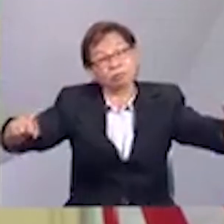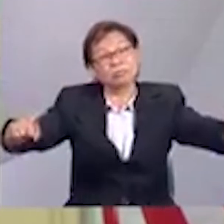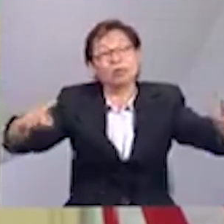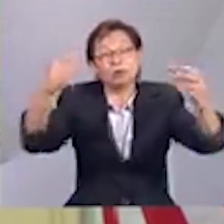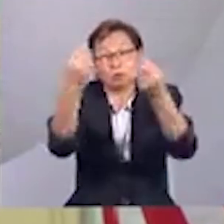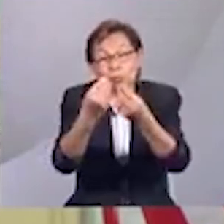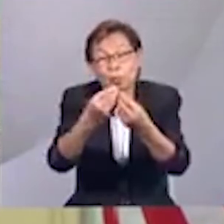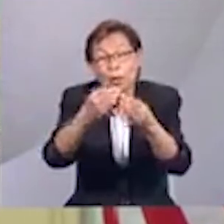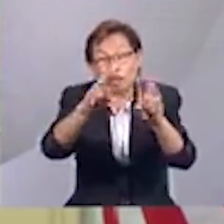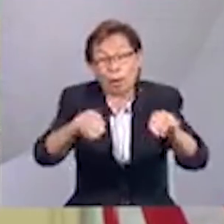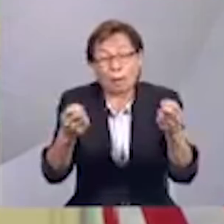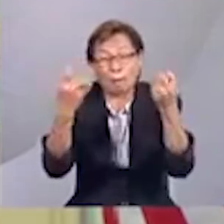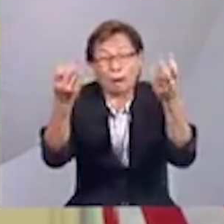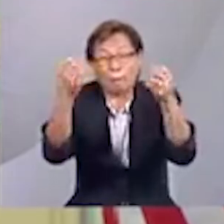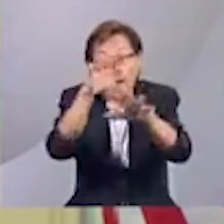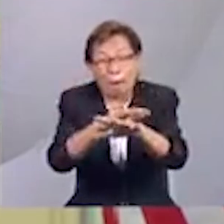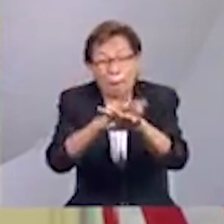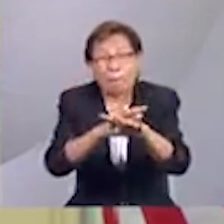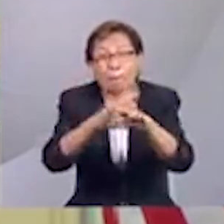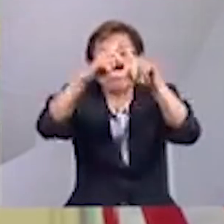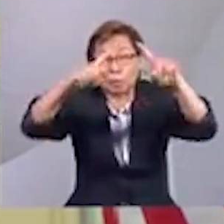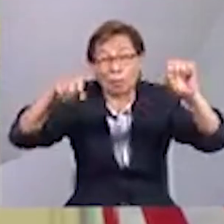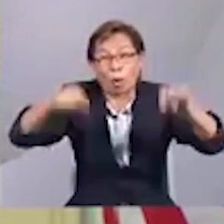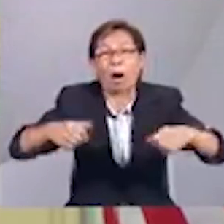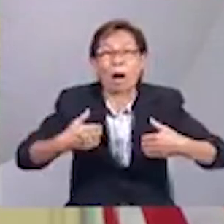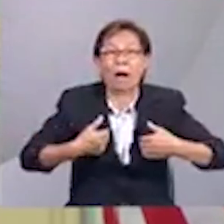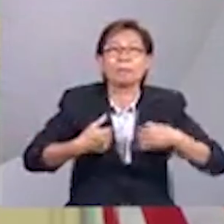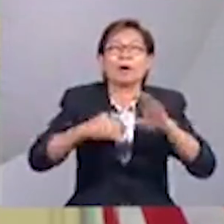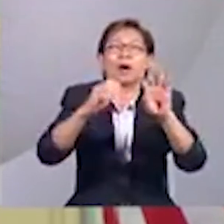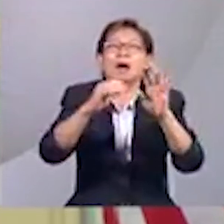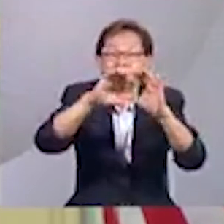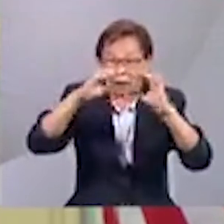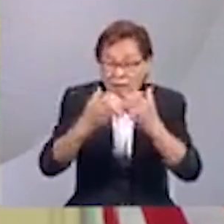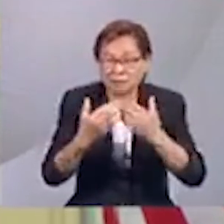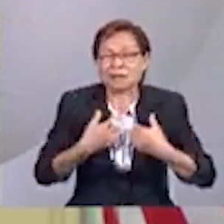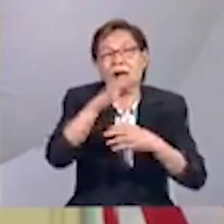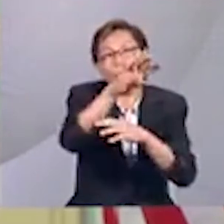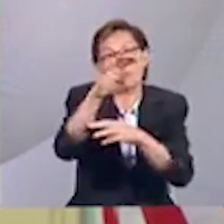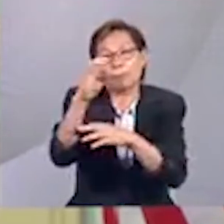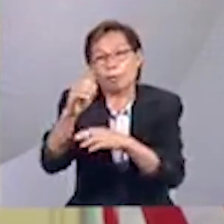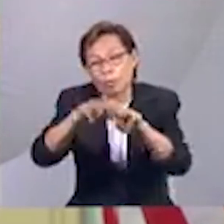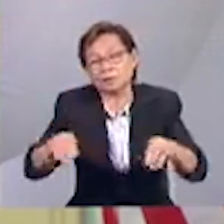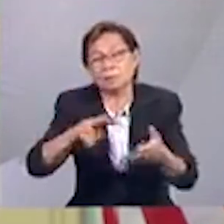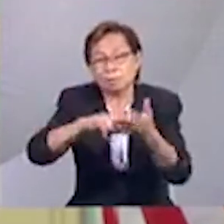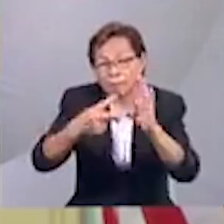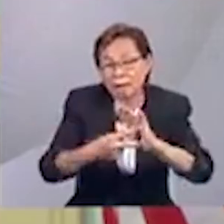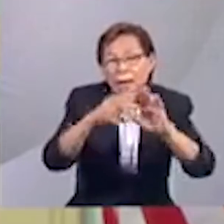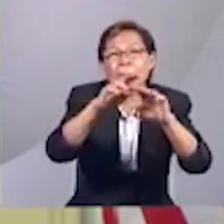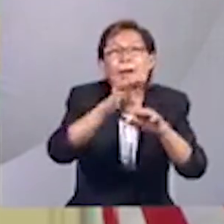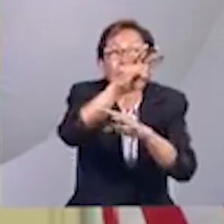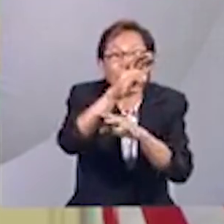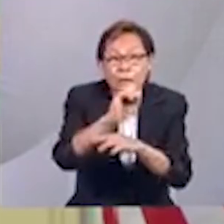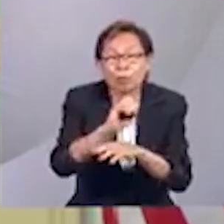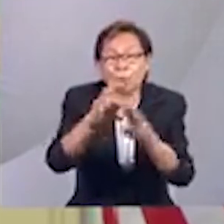untuk jumlah pelajar yang lebih ramai dan kelas tersebut mempunyai 40 orang pelajar. Makanya pelajar tersebut